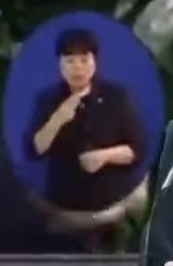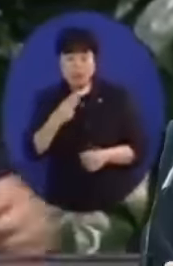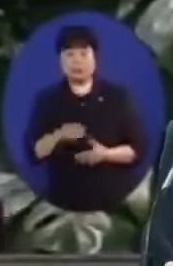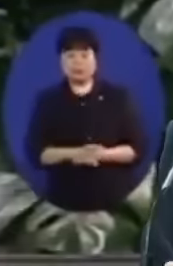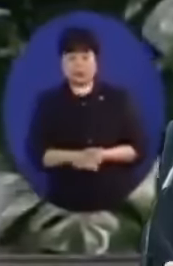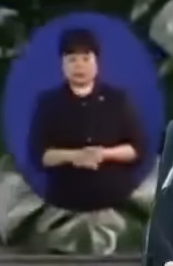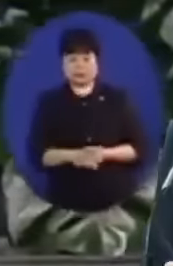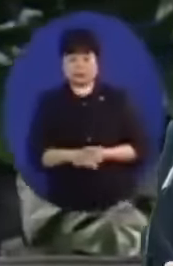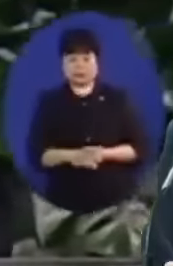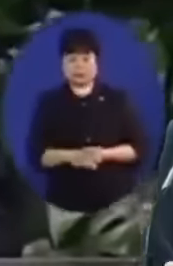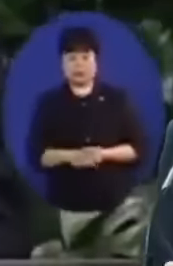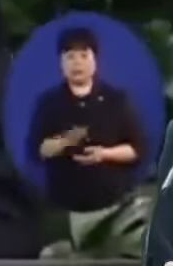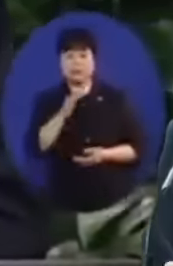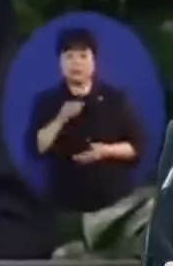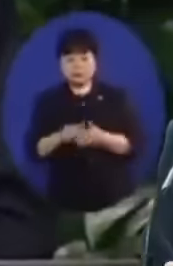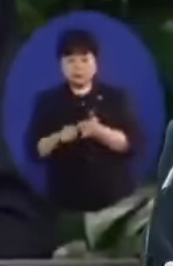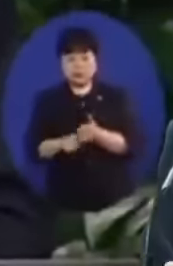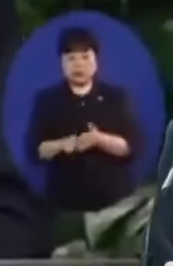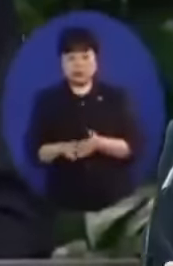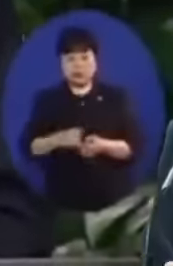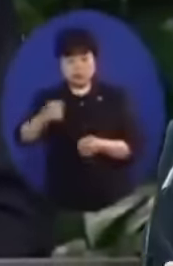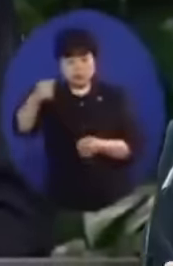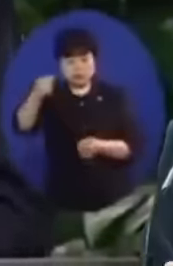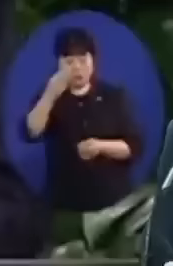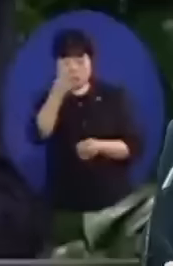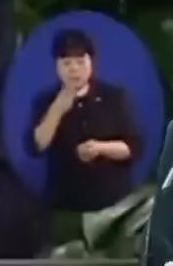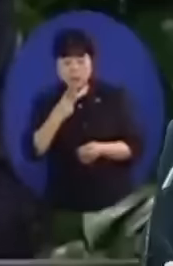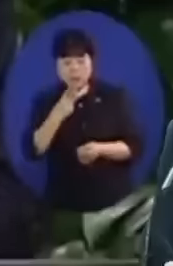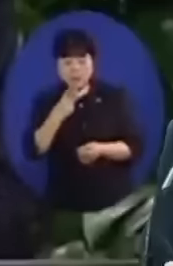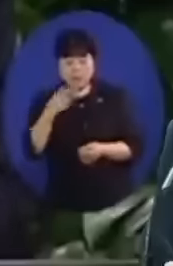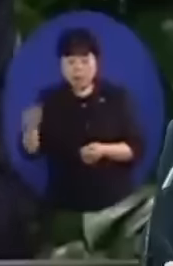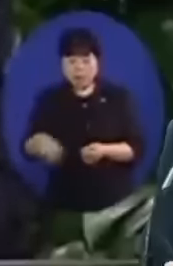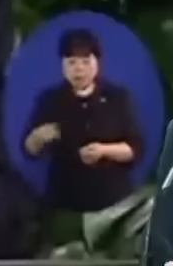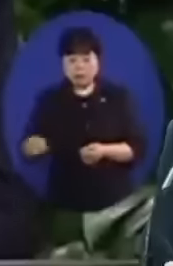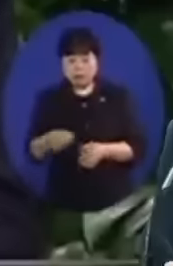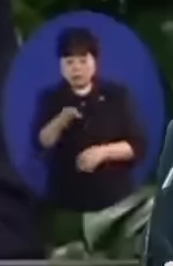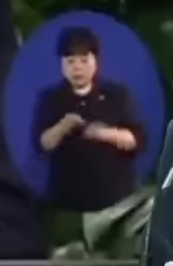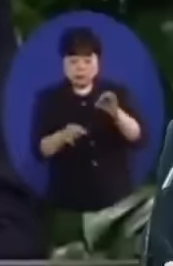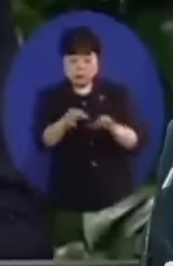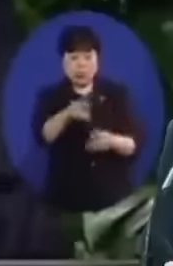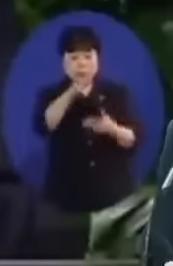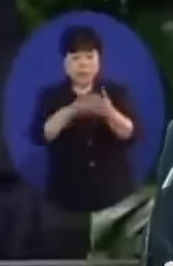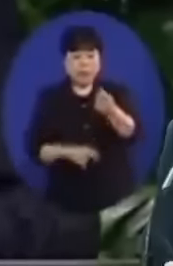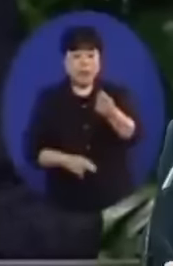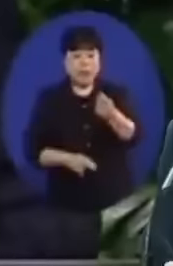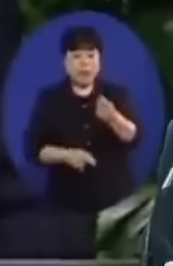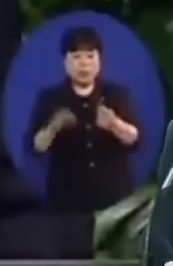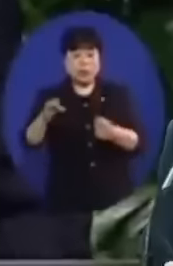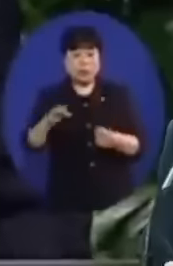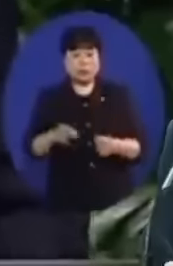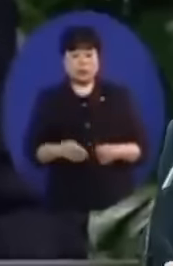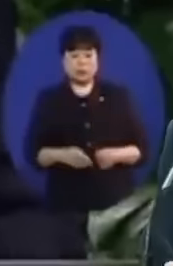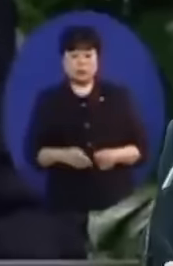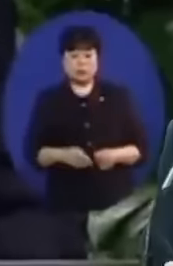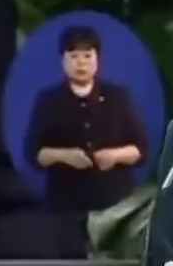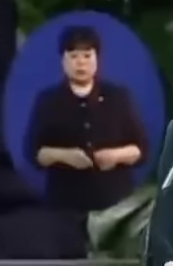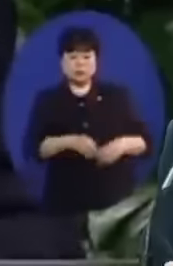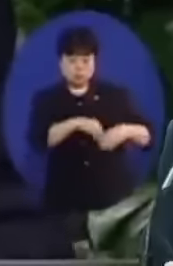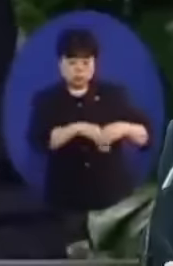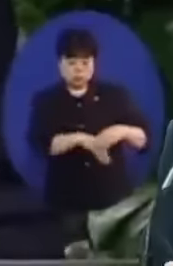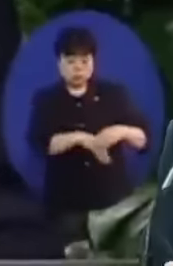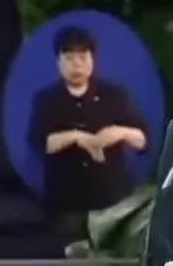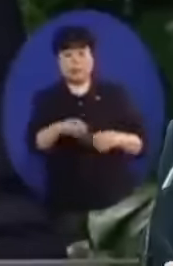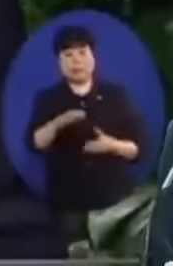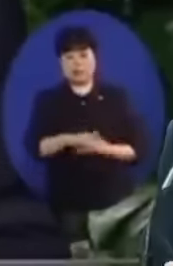거기에서 구해가지고서 예루살렘에 올라와서 하루 종일 시장에서 팔아서 돈을 준비해